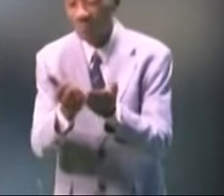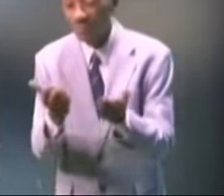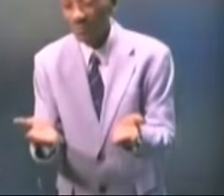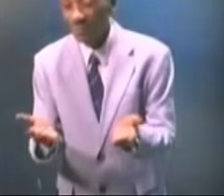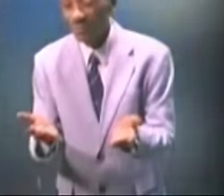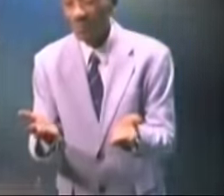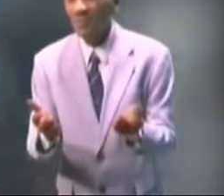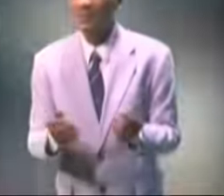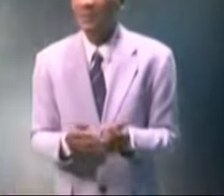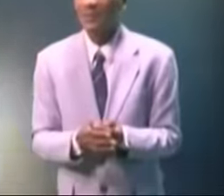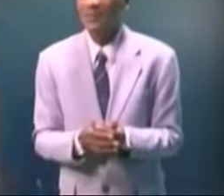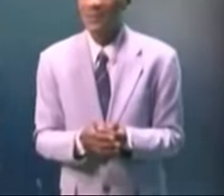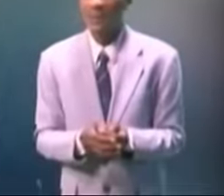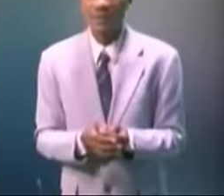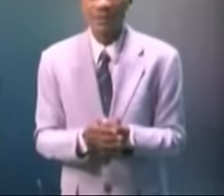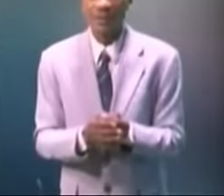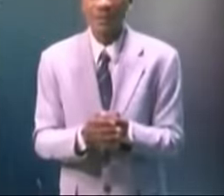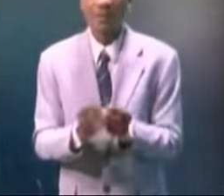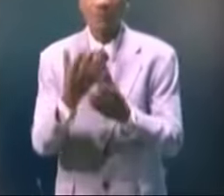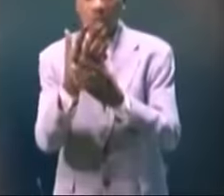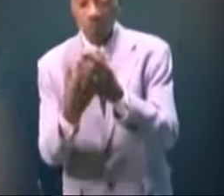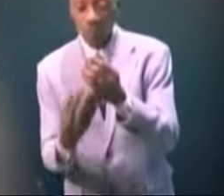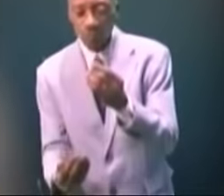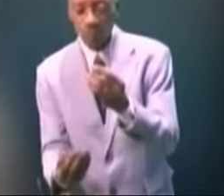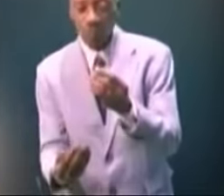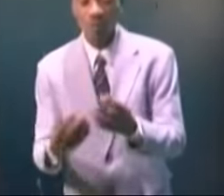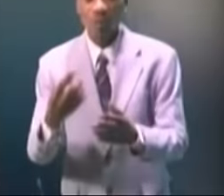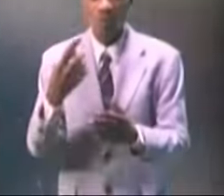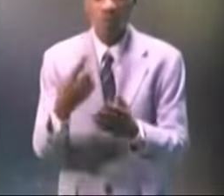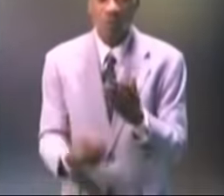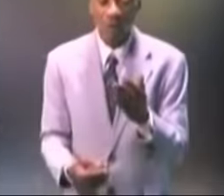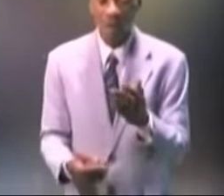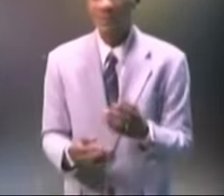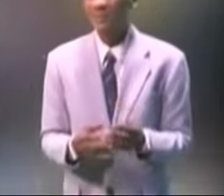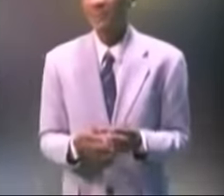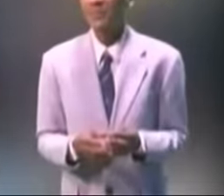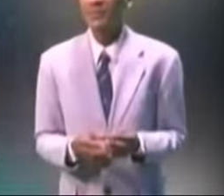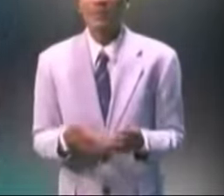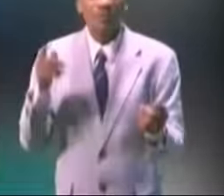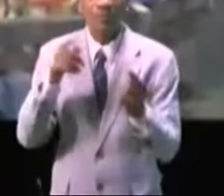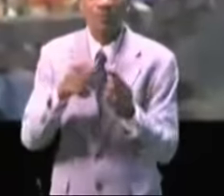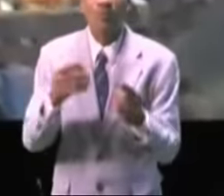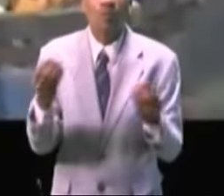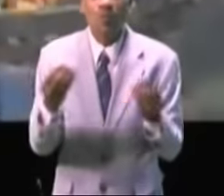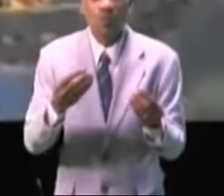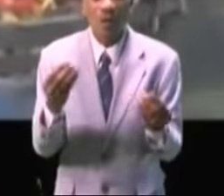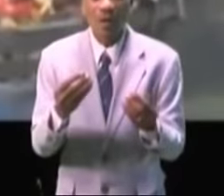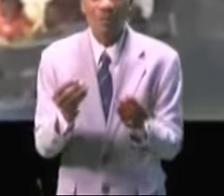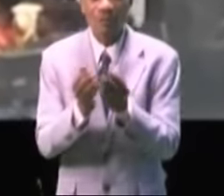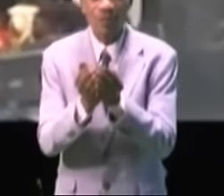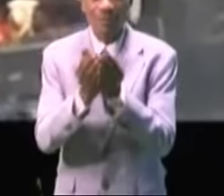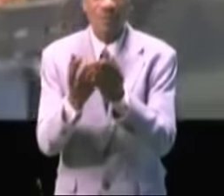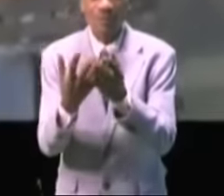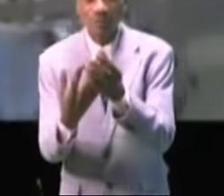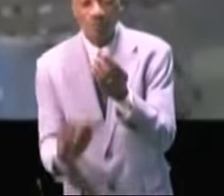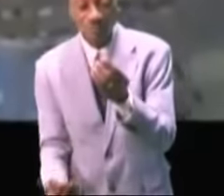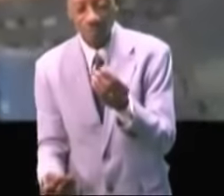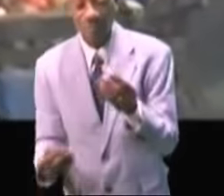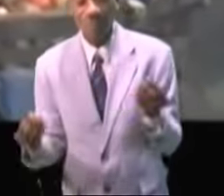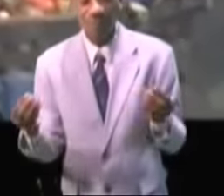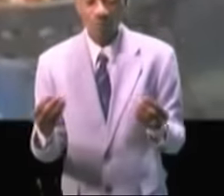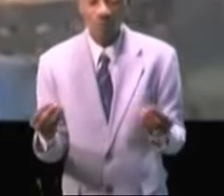Les causes de cette hécatombe ne sont pas connues. Pour plus de lumière, le chef de l'État